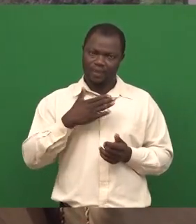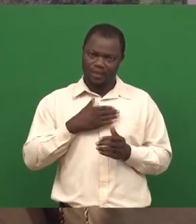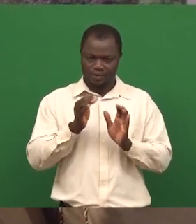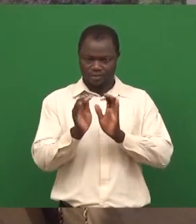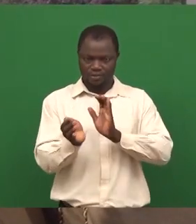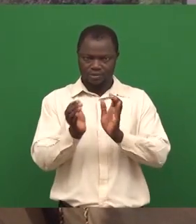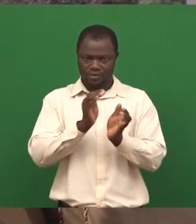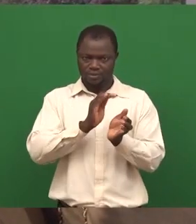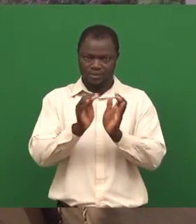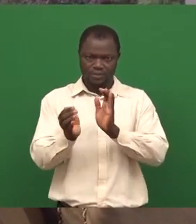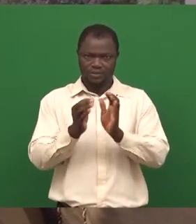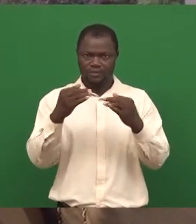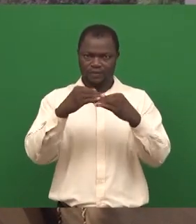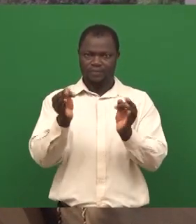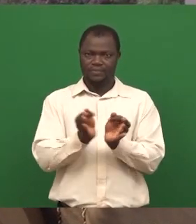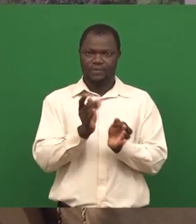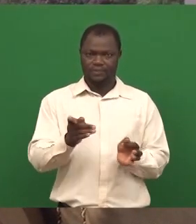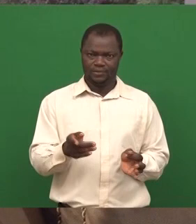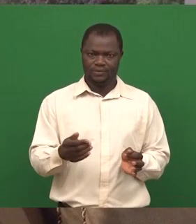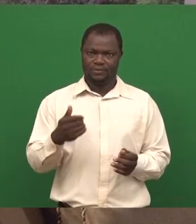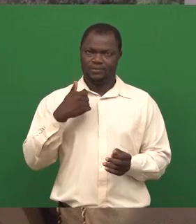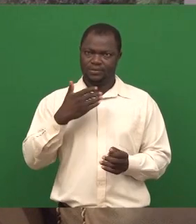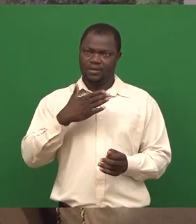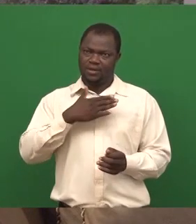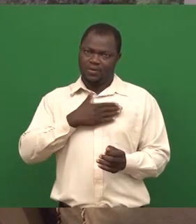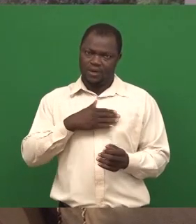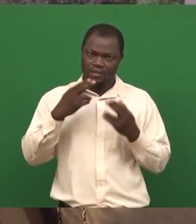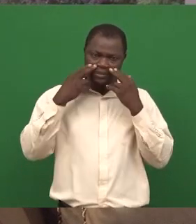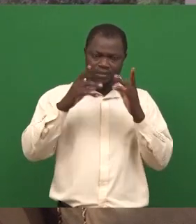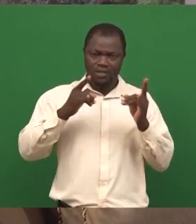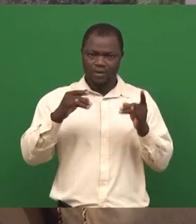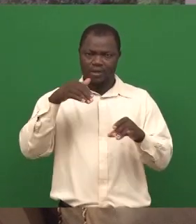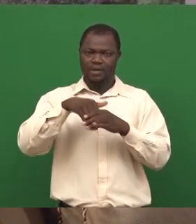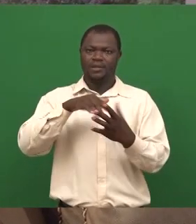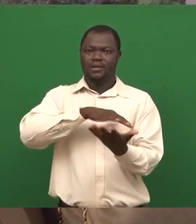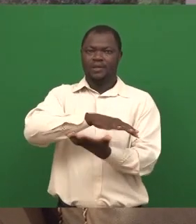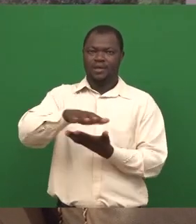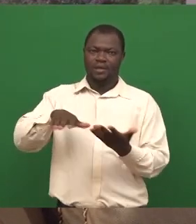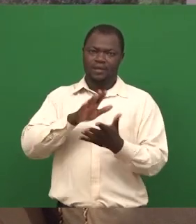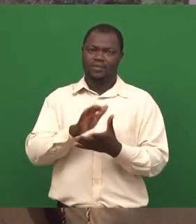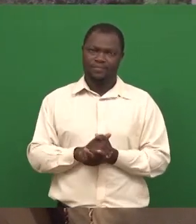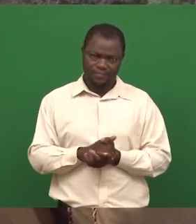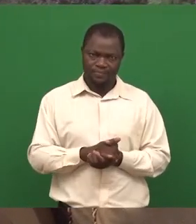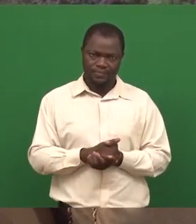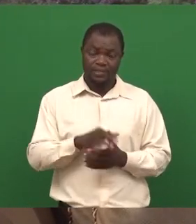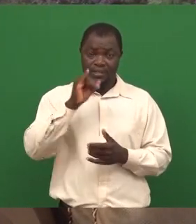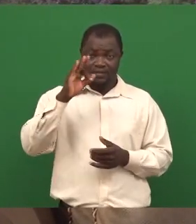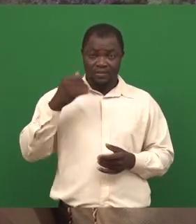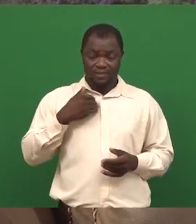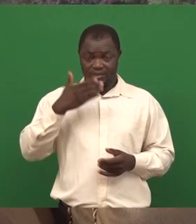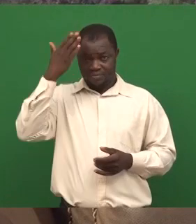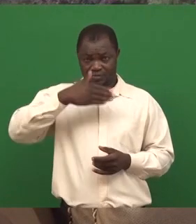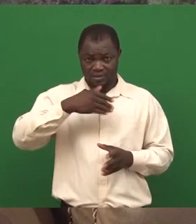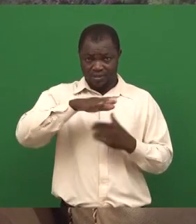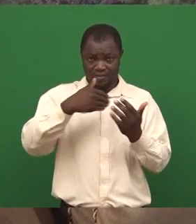Ngatichengetedzei mhuri, ngationei zvakatipoteredza. Kune zvakawanda zvinoitika mukati mewanano dzedu. Tikapusa